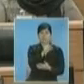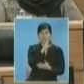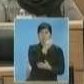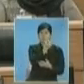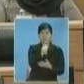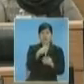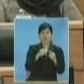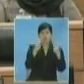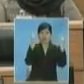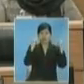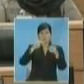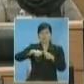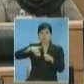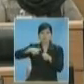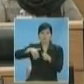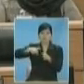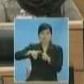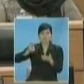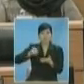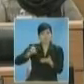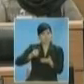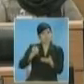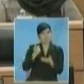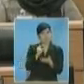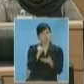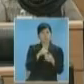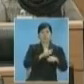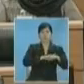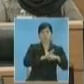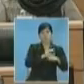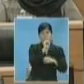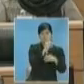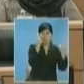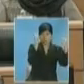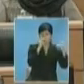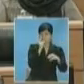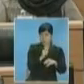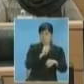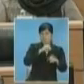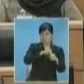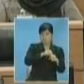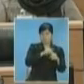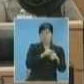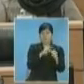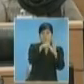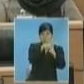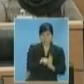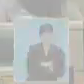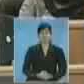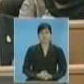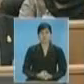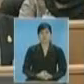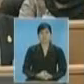ายเป็นอย่างนี้เรื่อยๆท่านต้องเตือนท่านนายกรัฐมนตรีว่าวันพฤหัสต้องทำตัวให้ว่างด้วยเพื่อจะได้มาตอบกระทู้ถามสดของเพื่อนสมาชิกสภาผู้แทนราษฎ